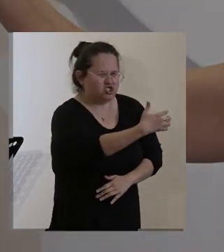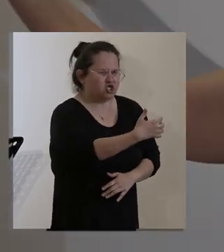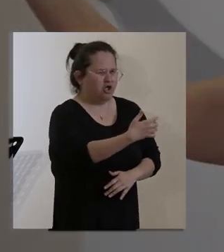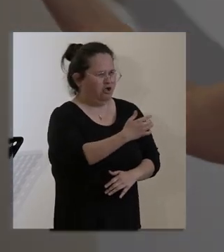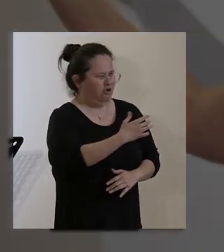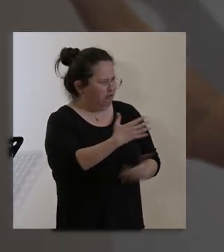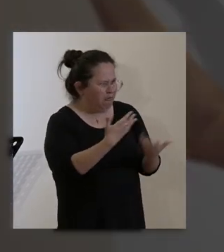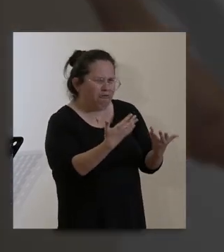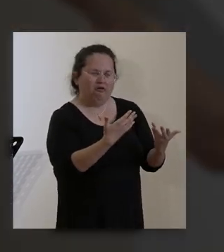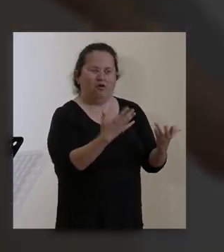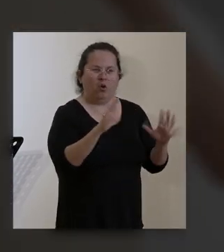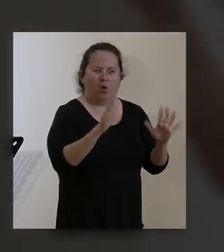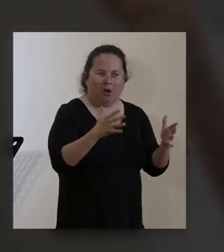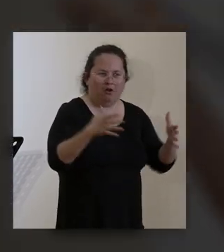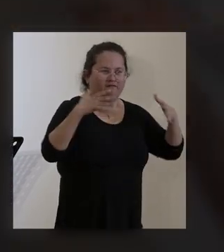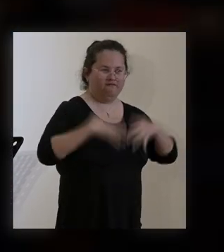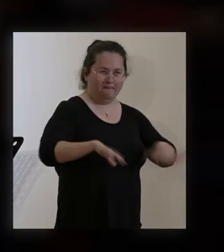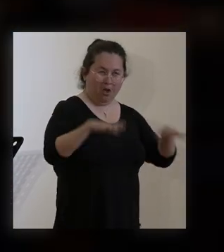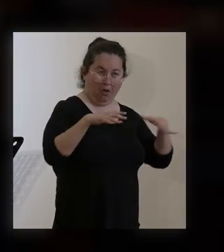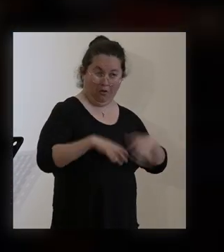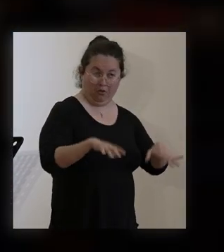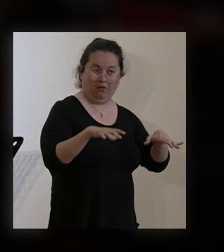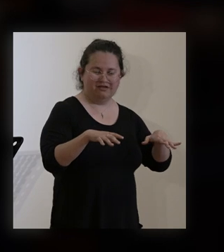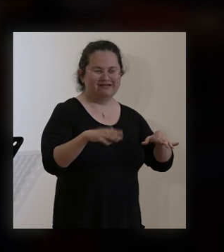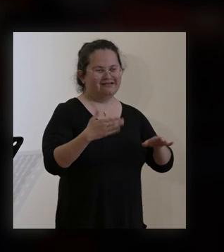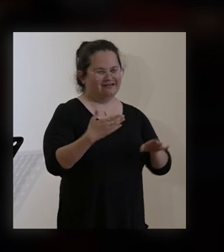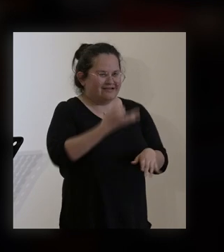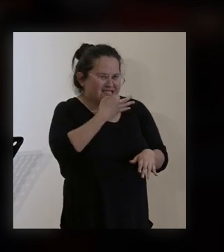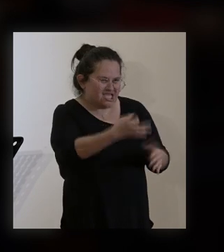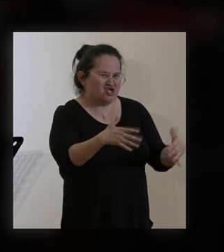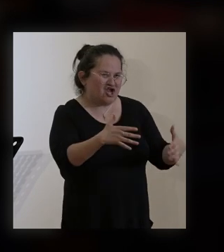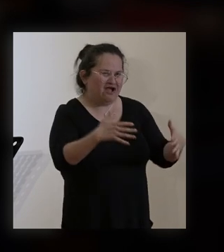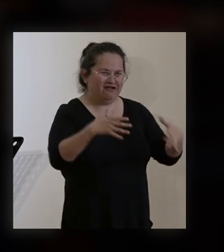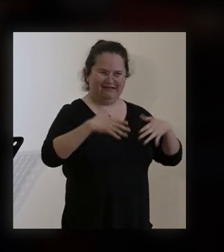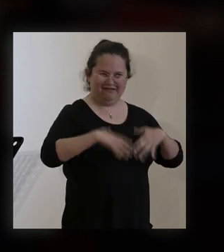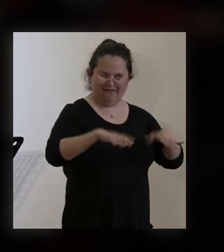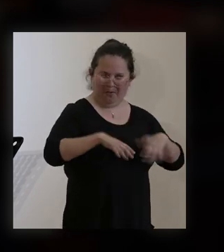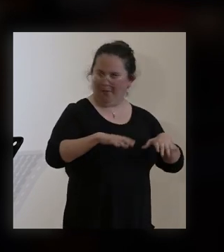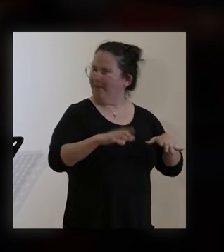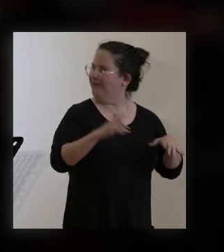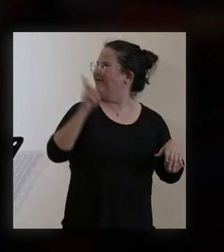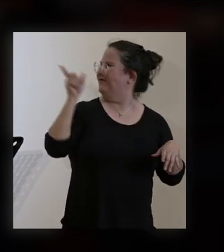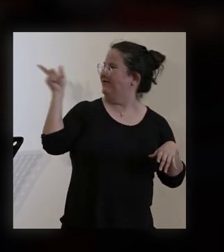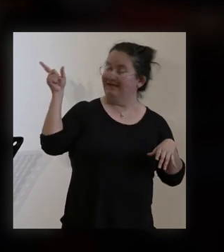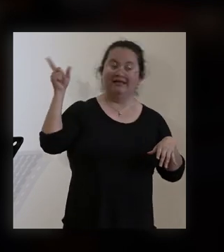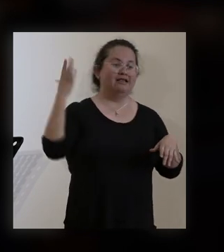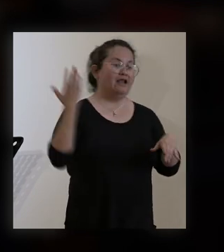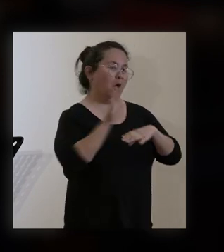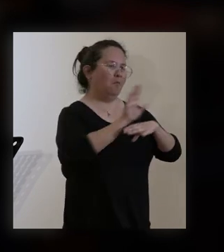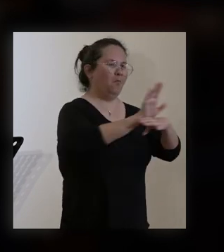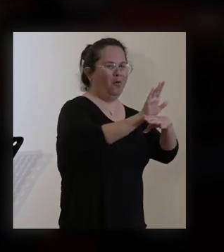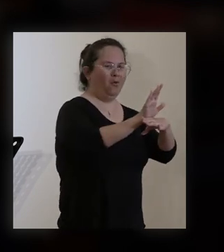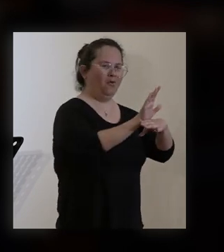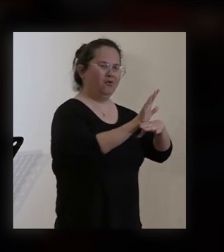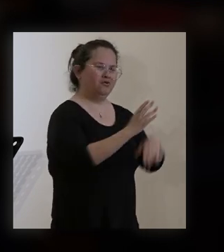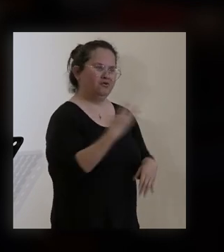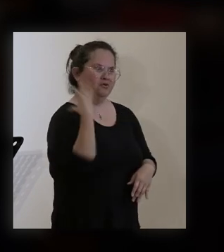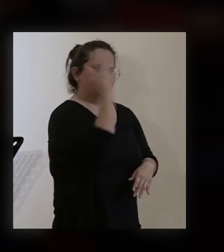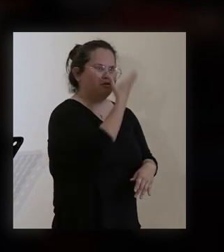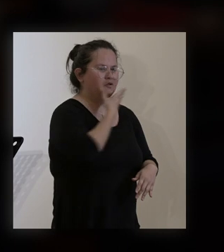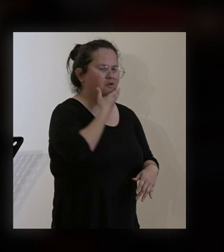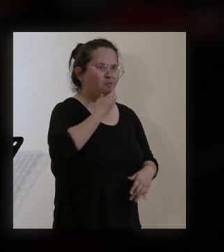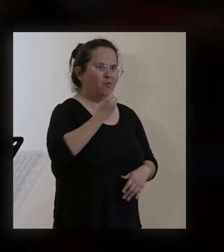à travers sa robe, son costume dont je vous ai parlé, et elle est présentée pour être ici mise en beauté. Cette beauté, elle